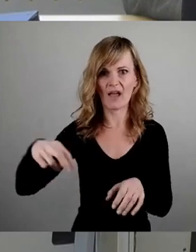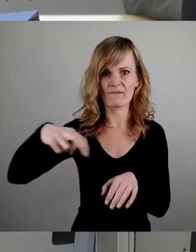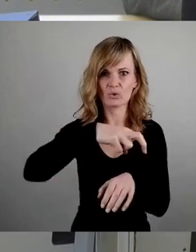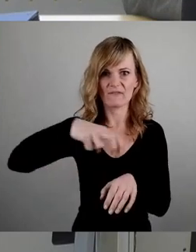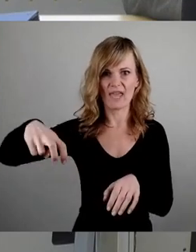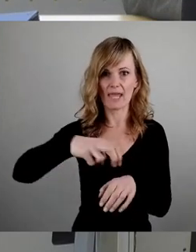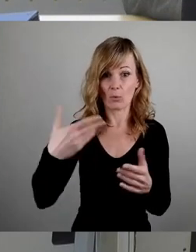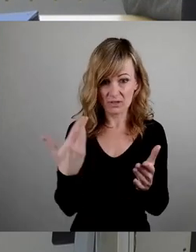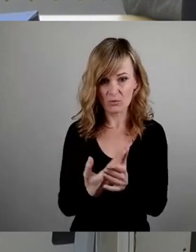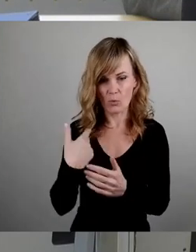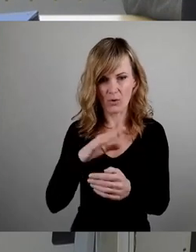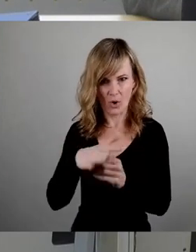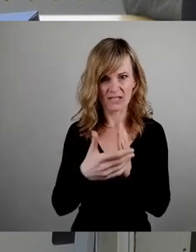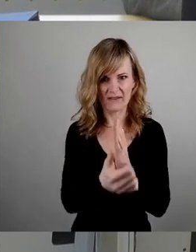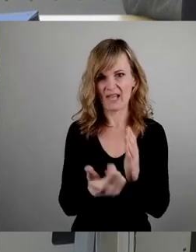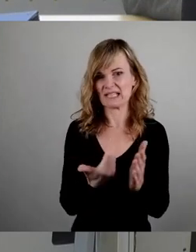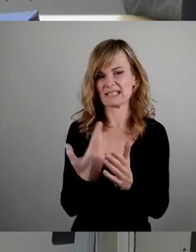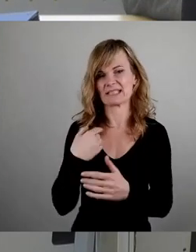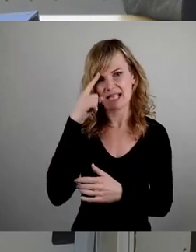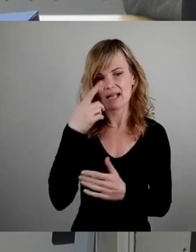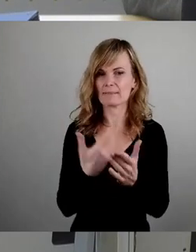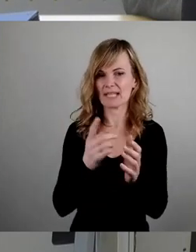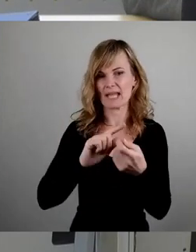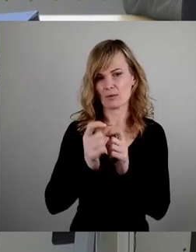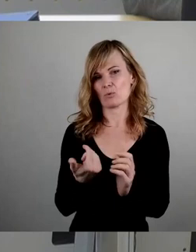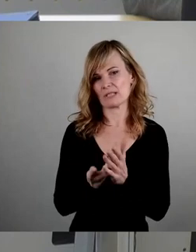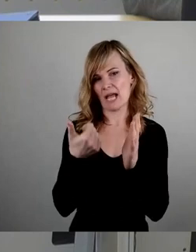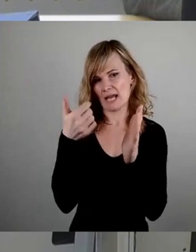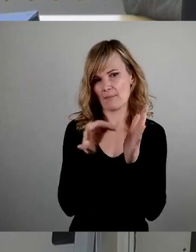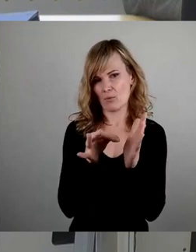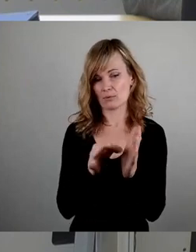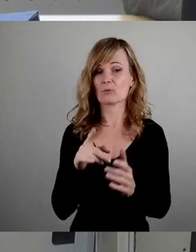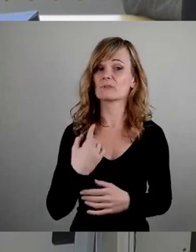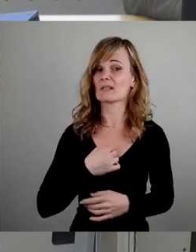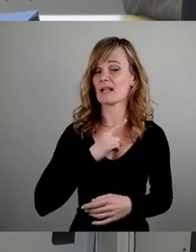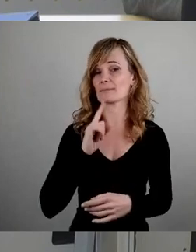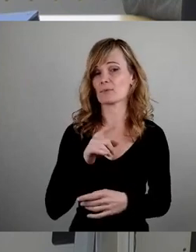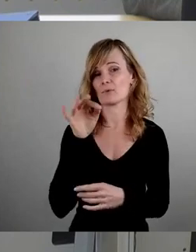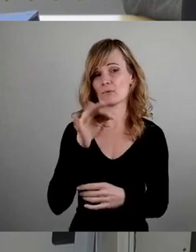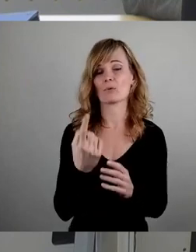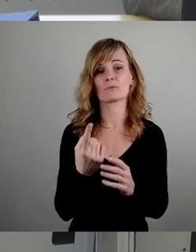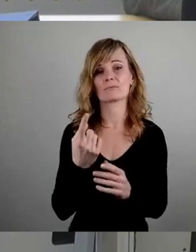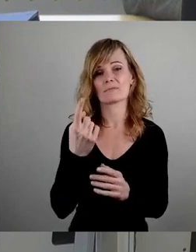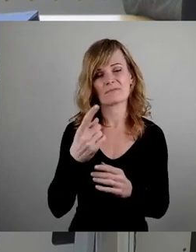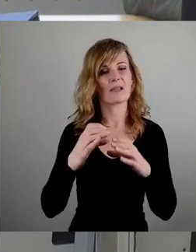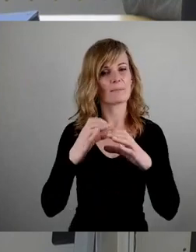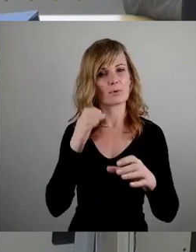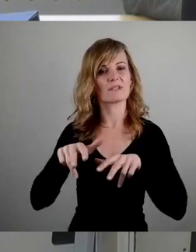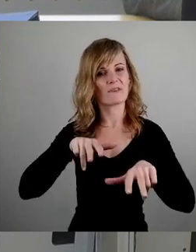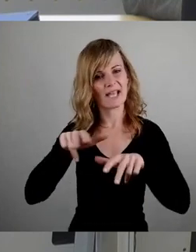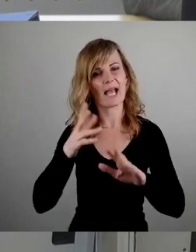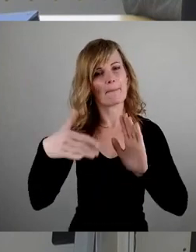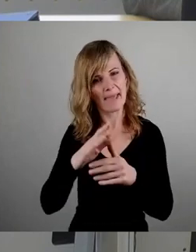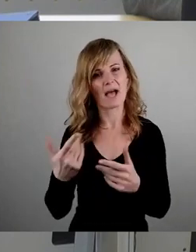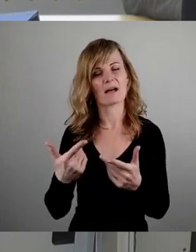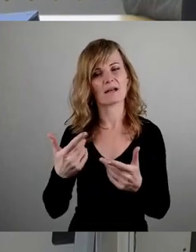aufmachen. Deswegen dieser Änderung in dem Punkt. Und ich bin dafür, auch da oben den Busverkehr zu intensivieren, aber